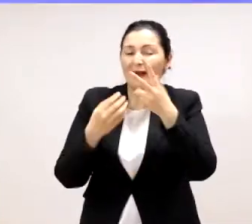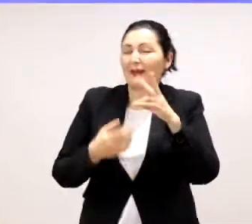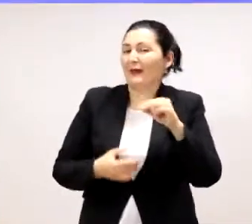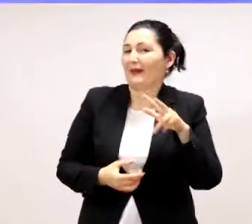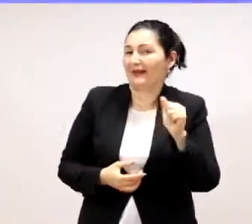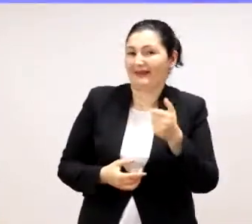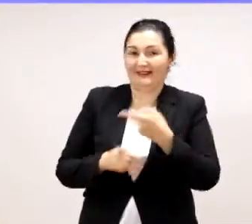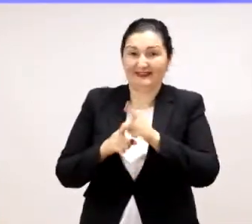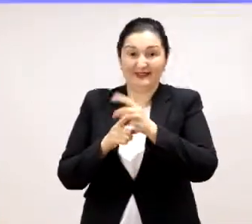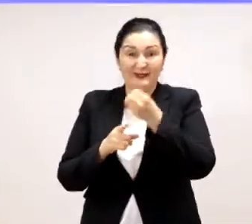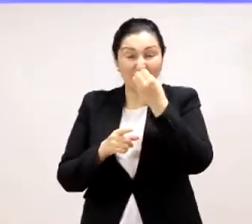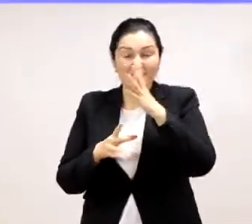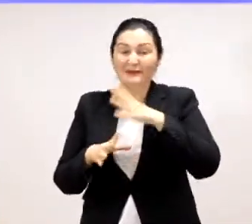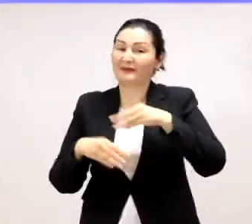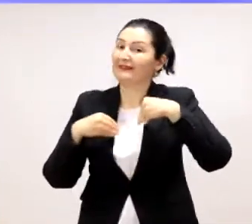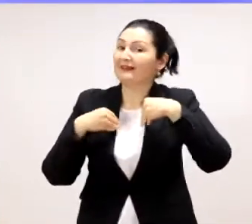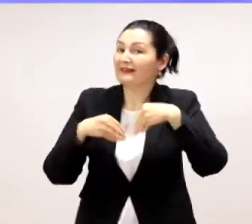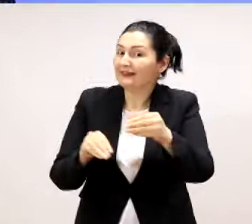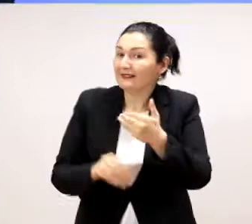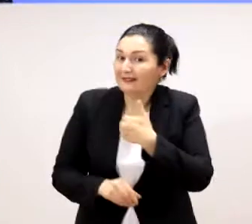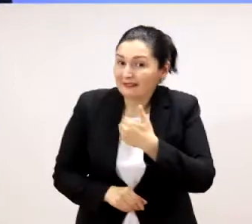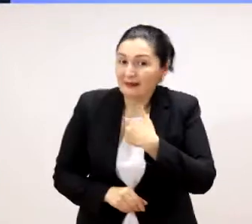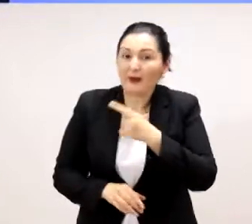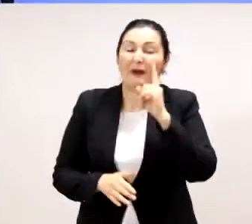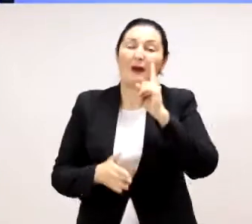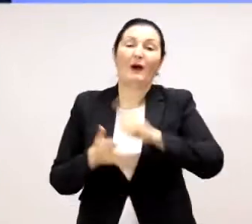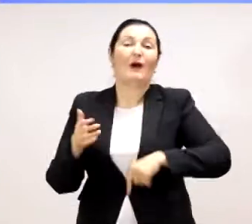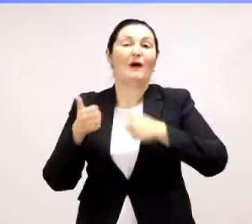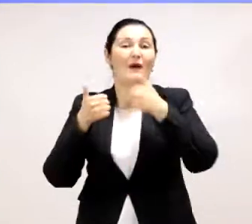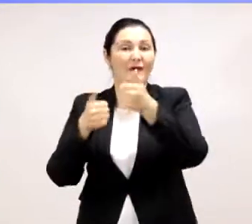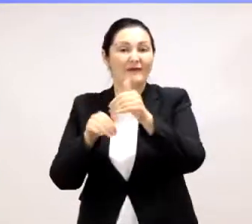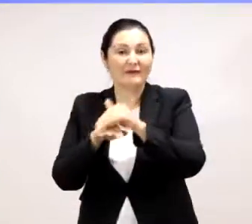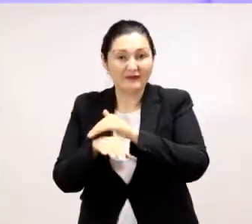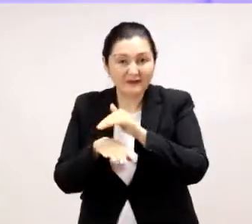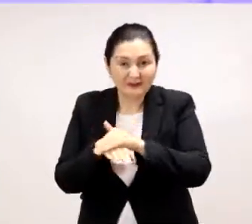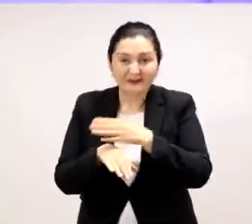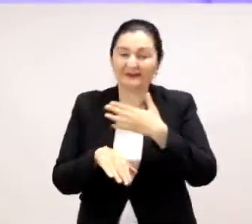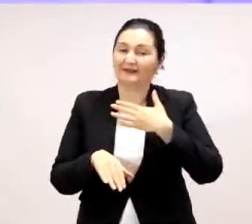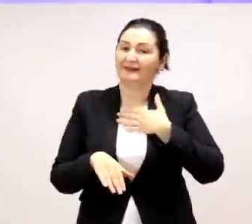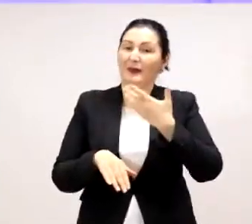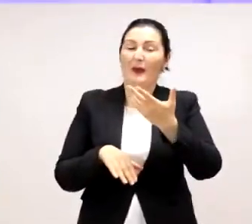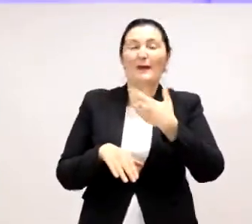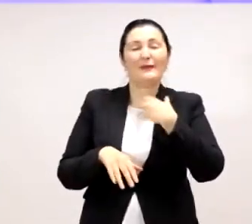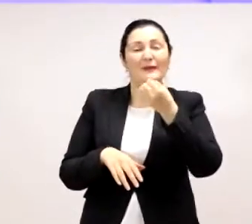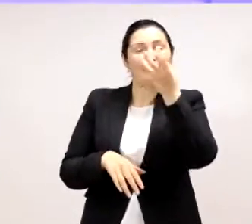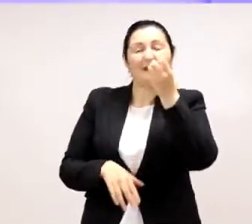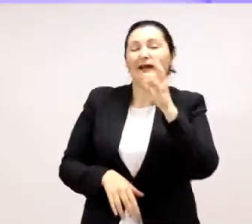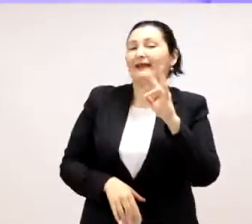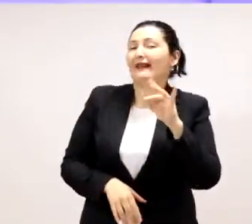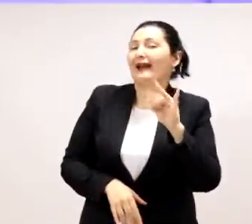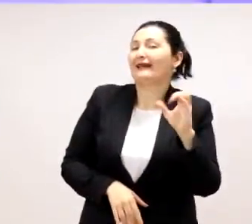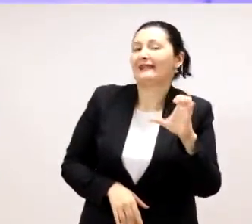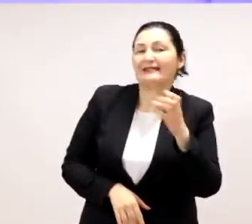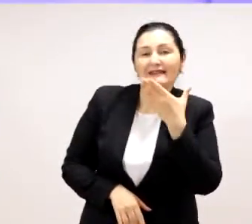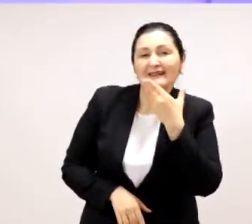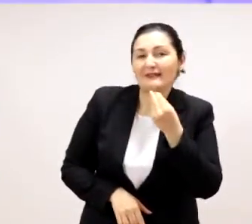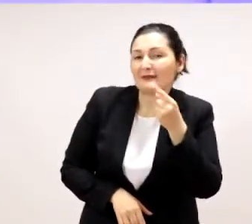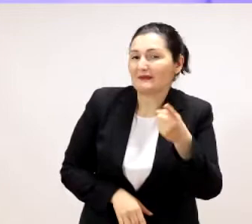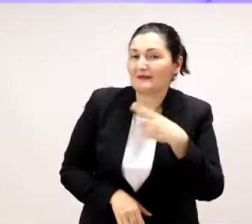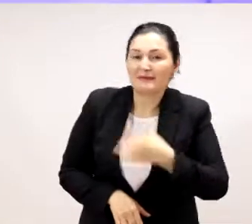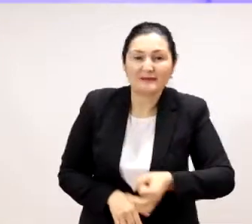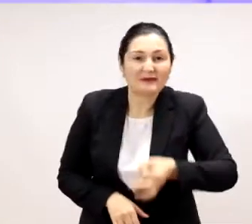میخوام که همین گل رو شینانم. آفرین. و با من گلی نرگیس محکول است. میدونید برای